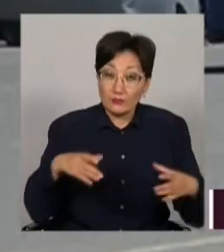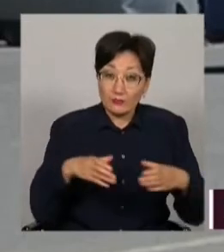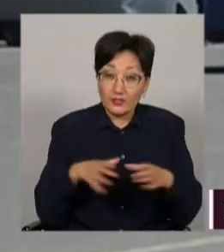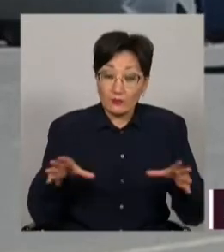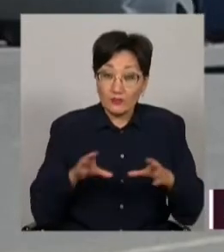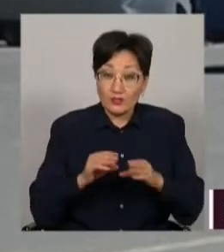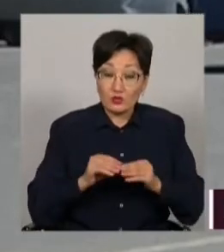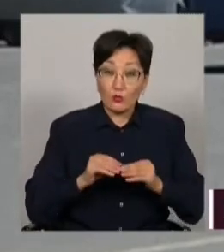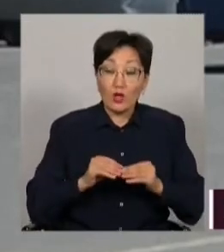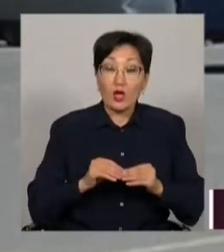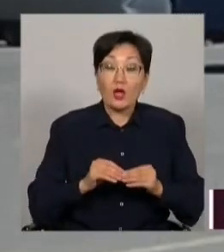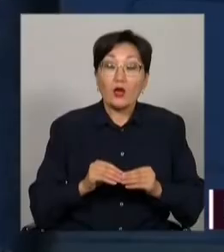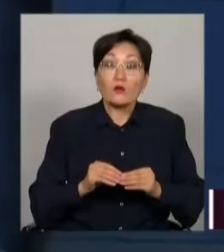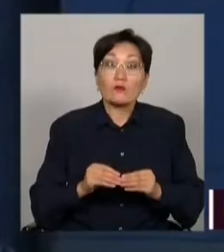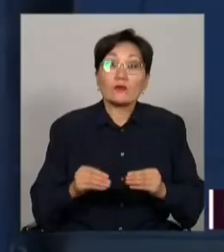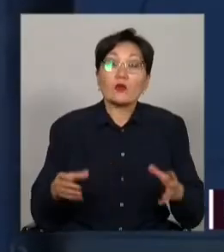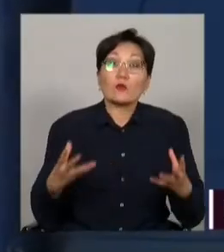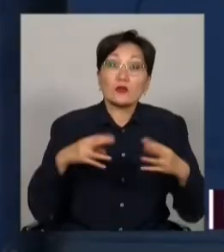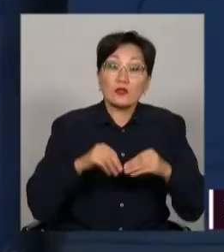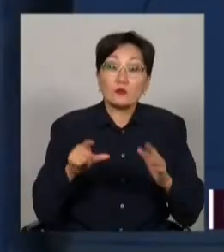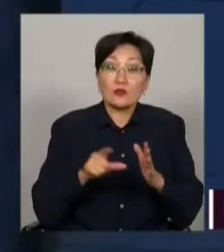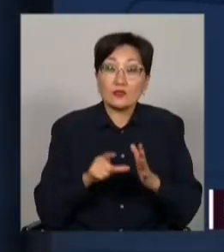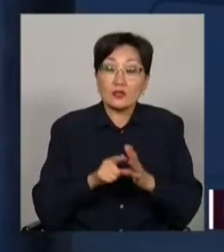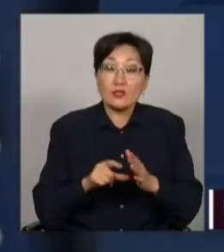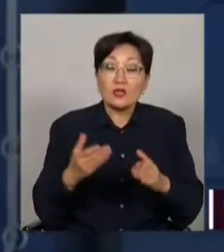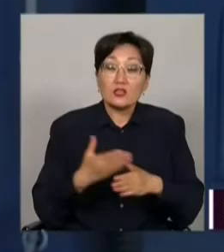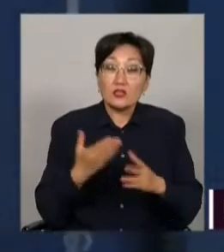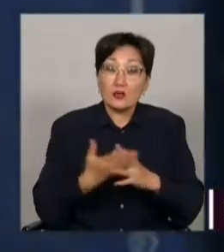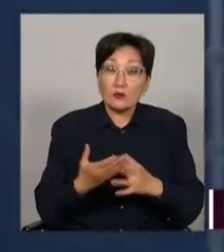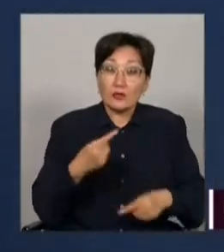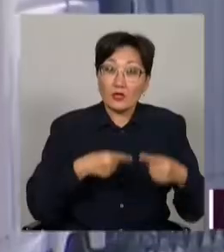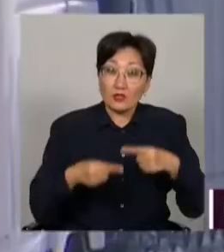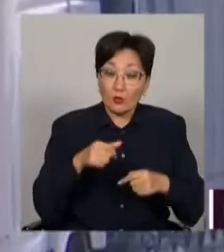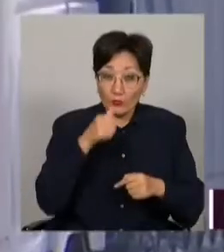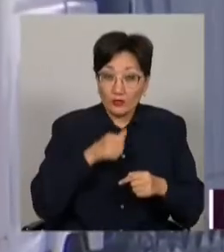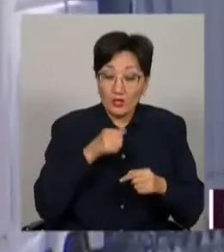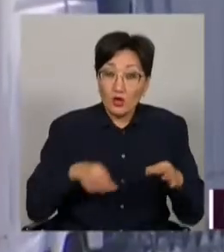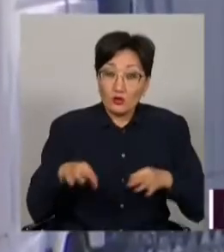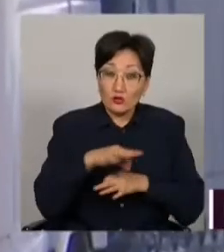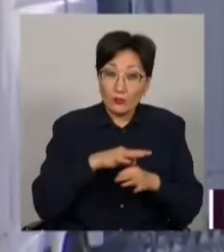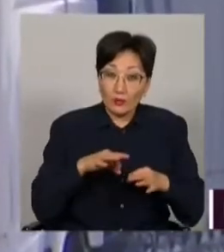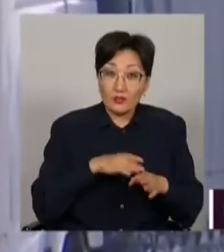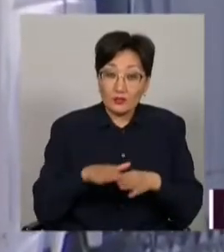палатасымен бірлесіп, қосылған құн салығын жеңілдікпен қайтару бойынша пилоттық жобаны іске асыруда.